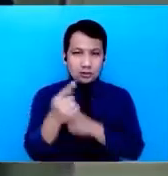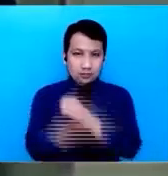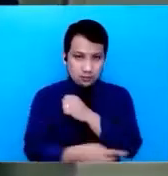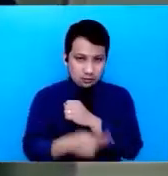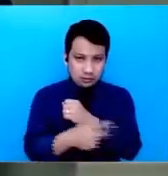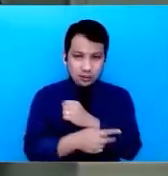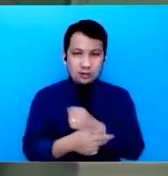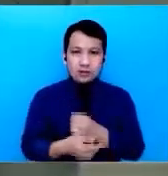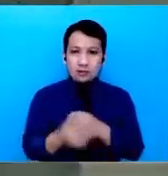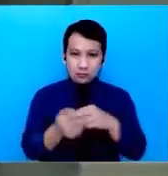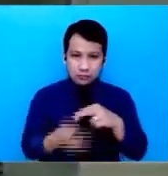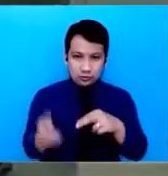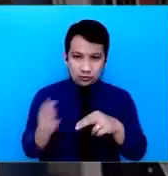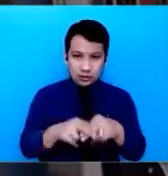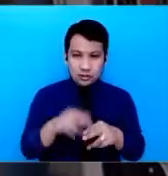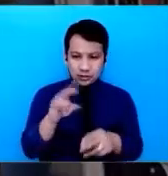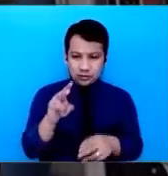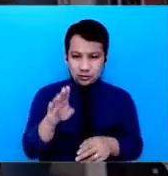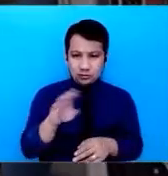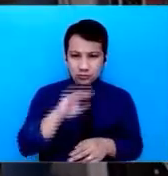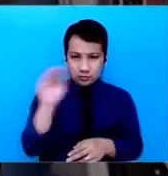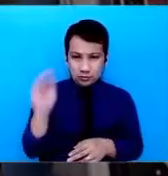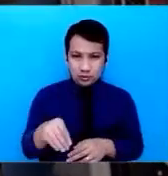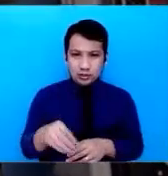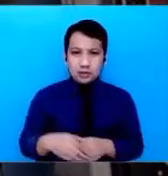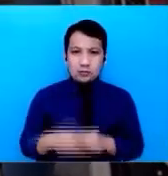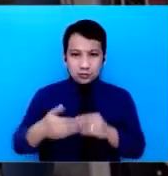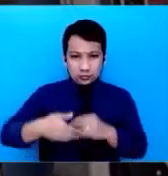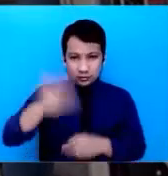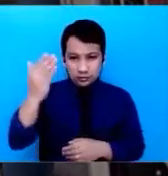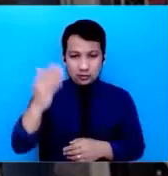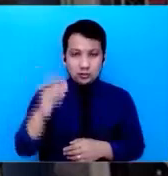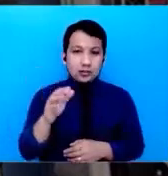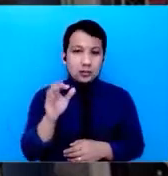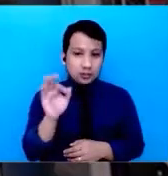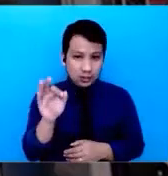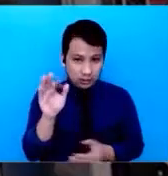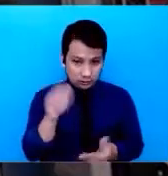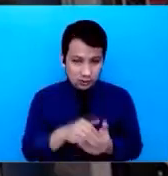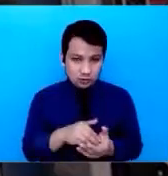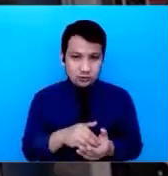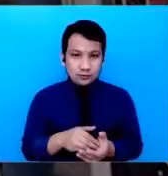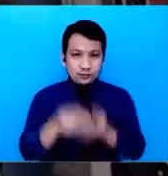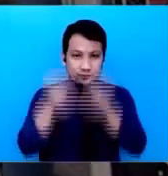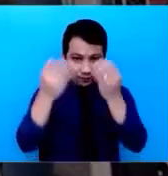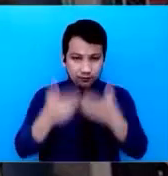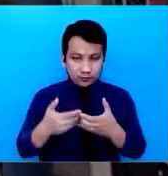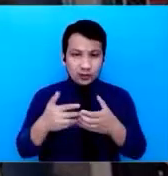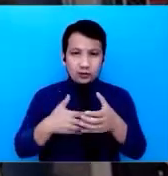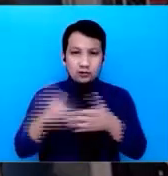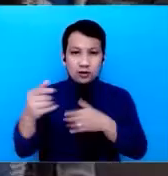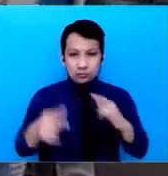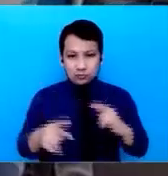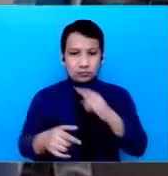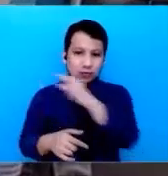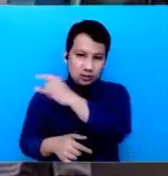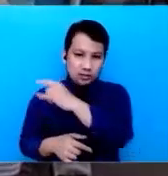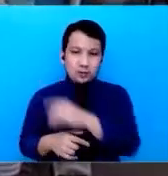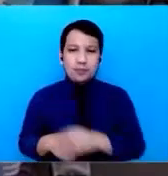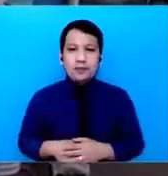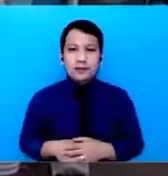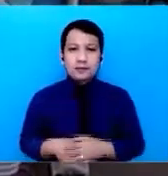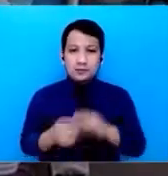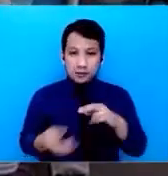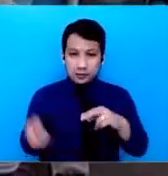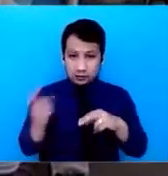o nadagdagan ng 74%. Habang tumaas naman sa mahigit 9,000 ang bilang ng mga umaalis na domestic passengers. Ang mga